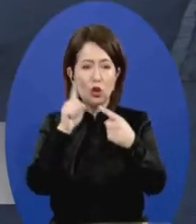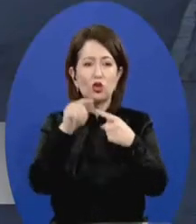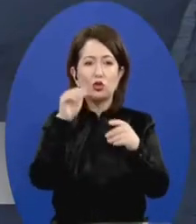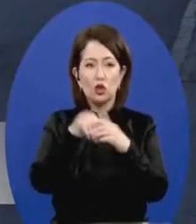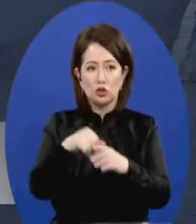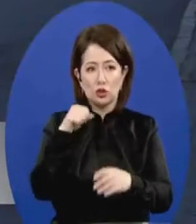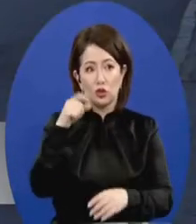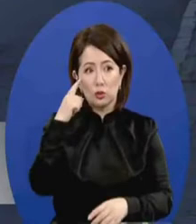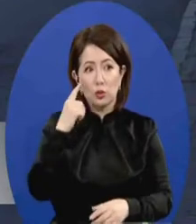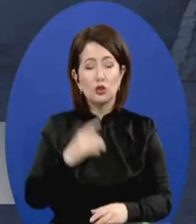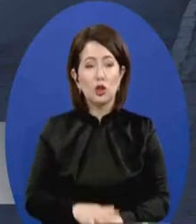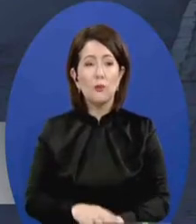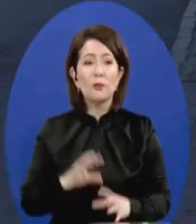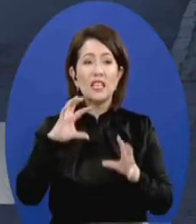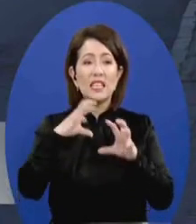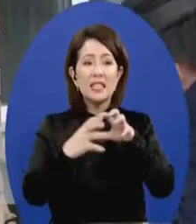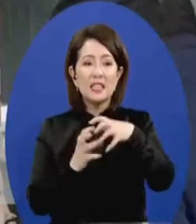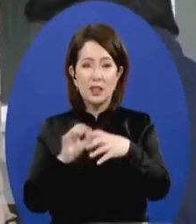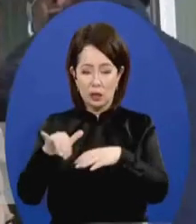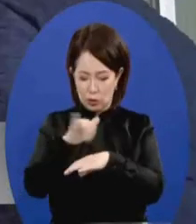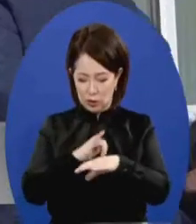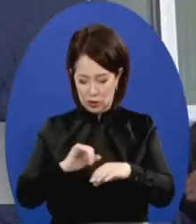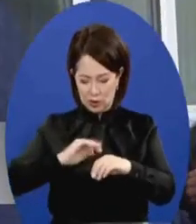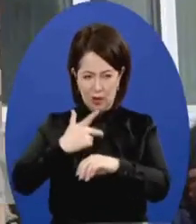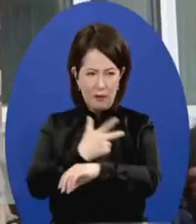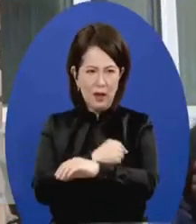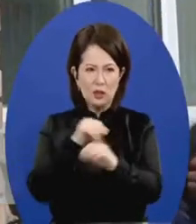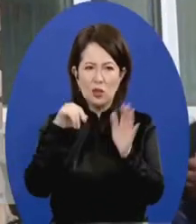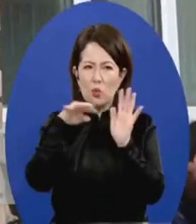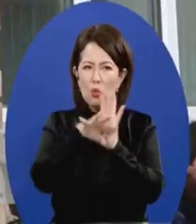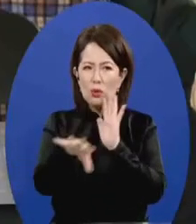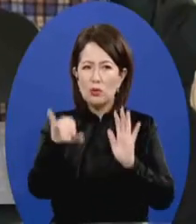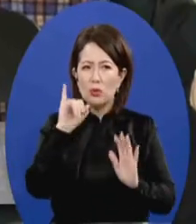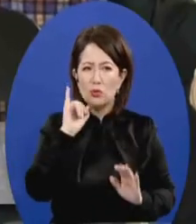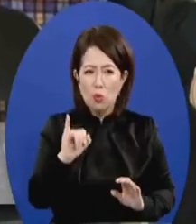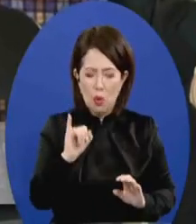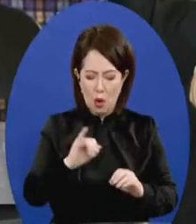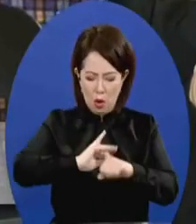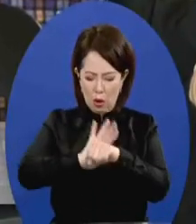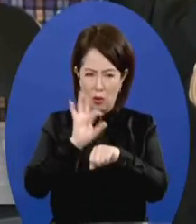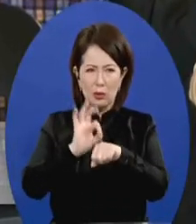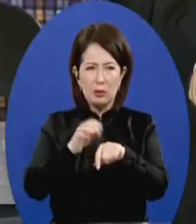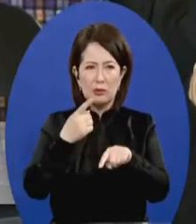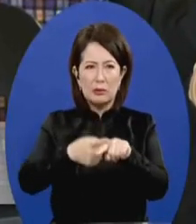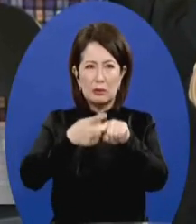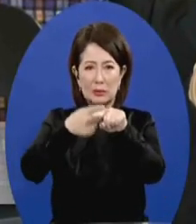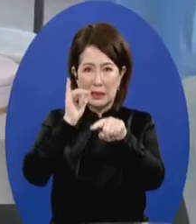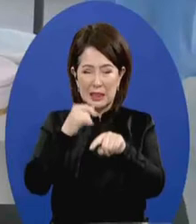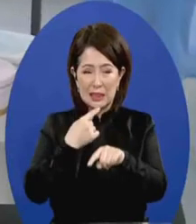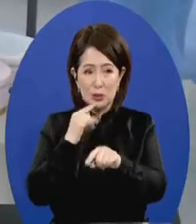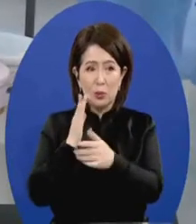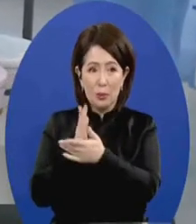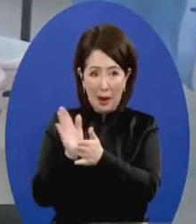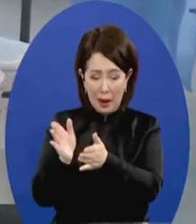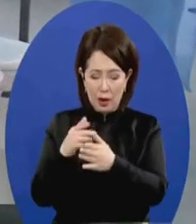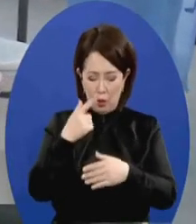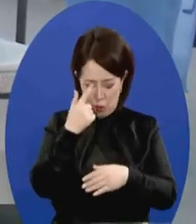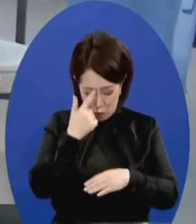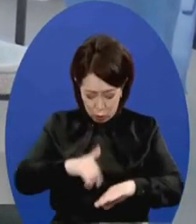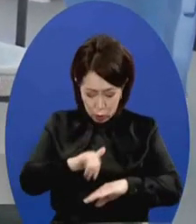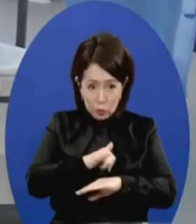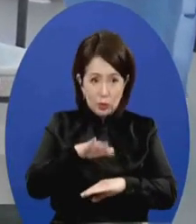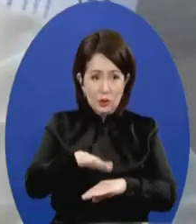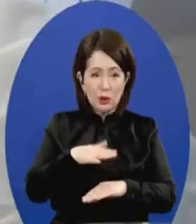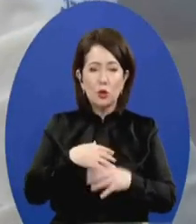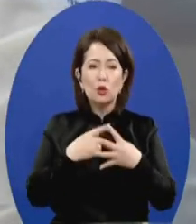бас ойлгож байгаа. Дэлхийн улс орнуудын дунд вакцины хүртээмж муу, цар тахлын дэгдэлт нэмэгдэж хүндэх нөхцөл байдал үүсээд байна. Харин манай